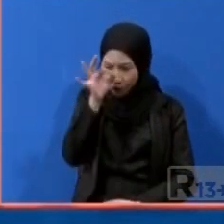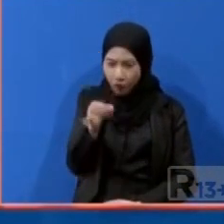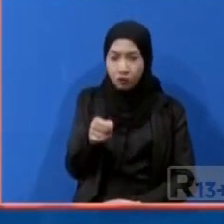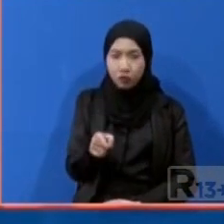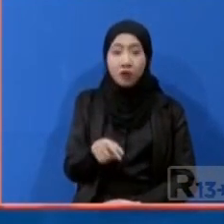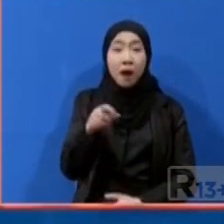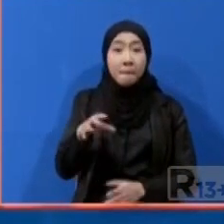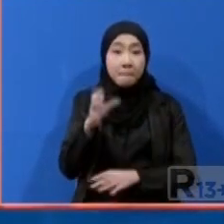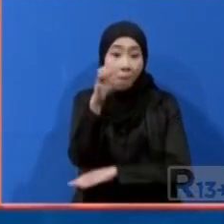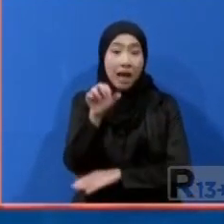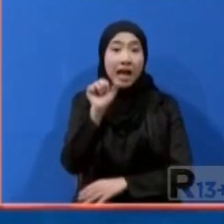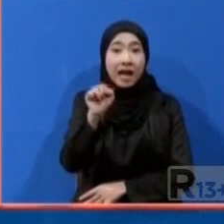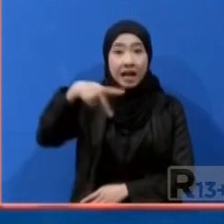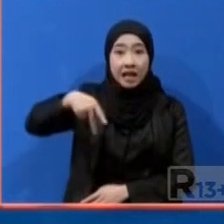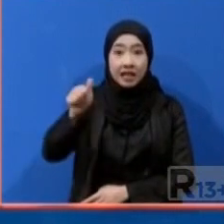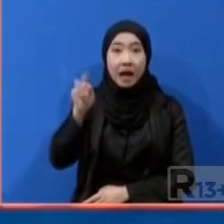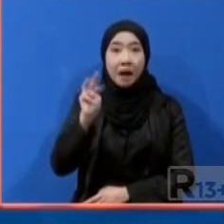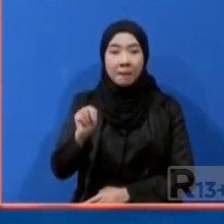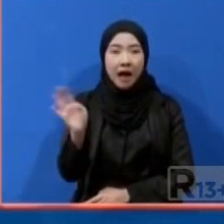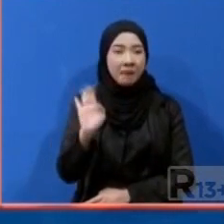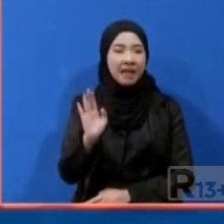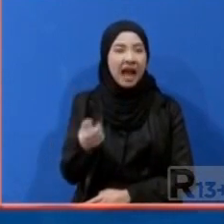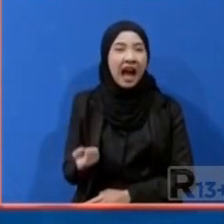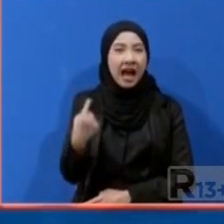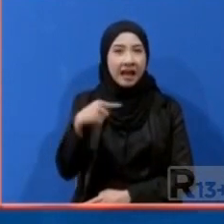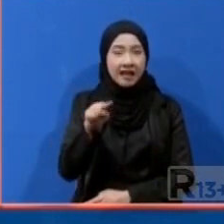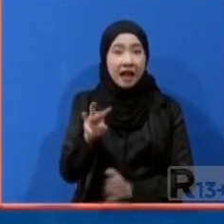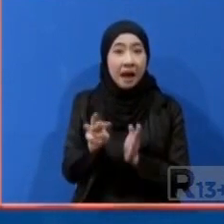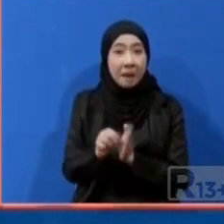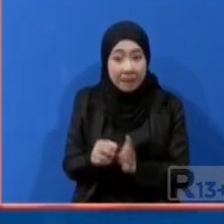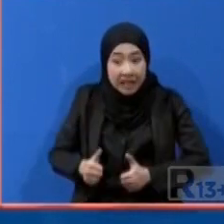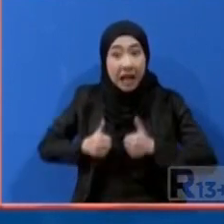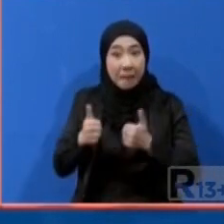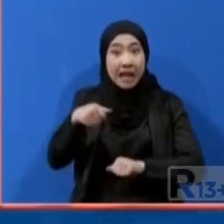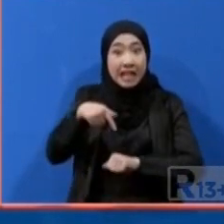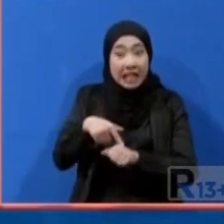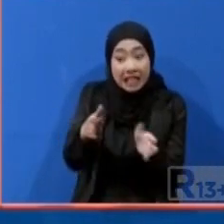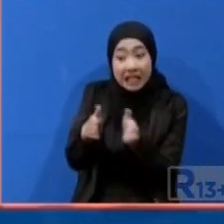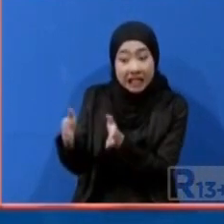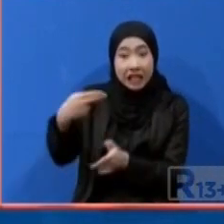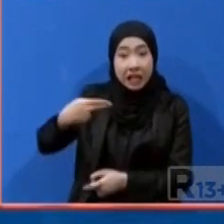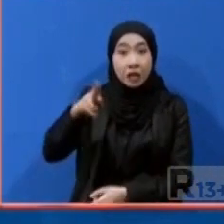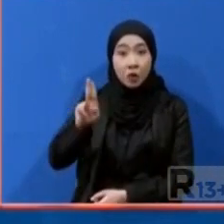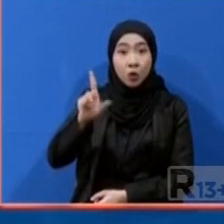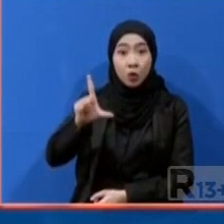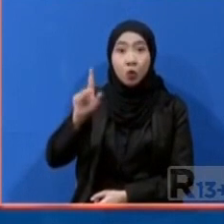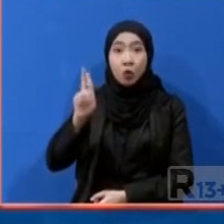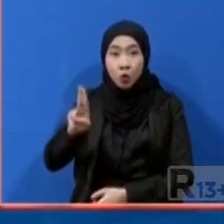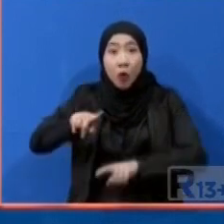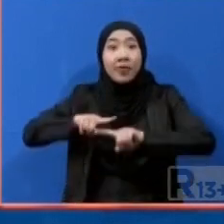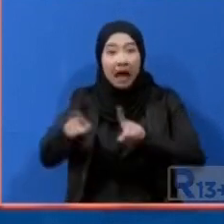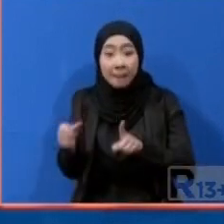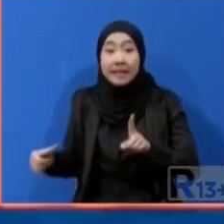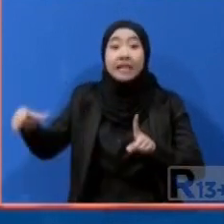proyek SPAM ini tidak hanya penyiapan di sisi hulu, tetapi juga mencakup sampai ke sisi